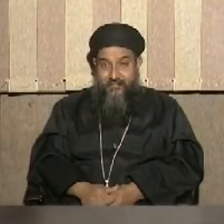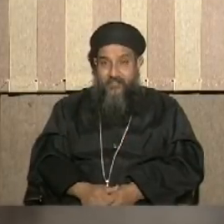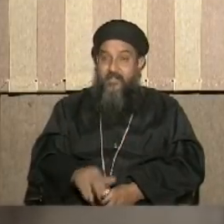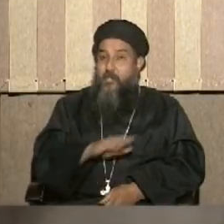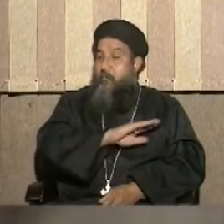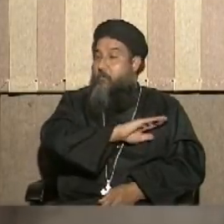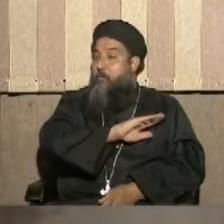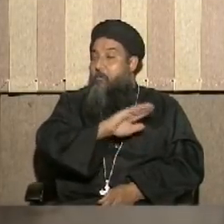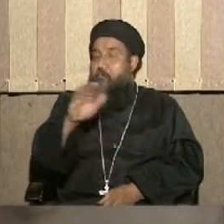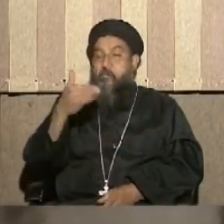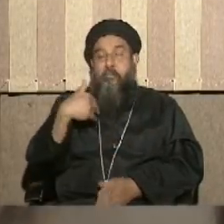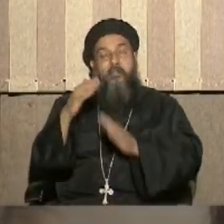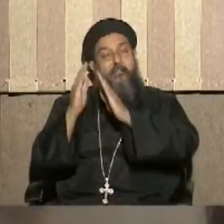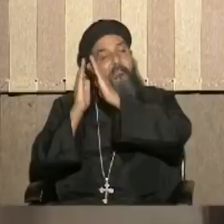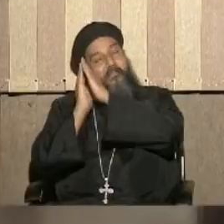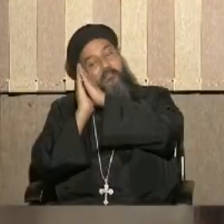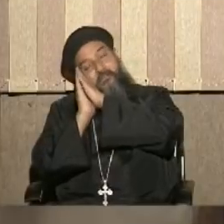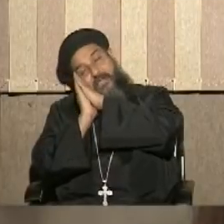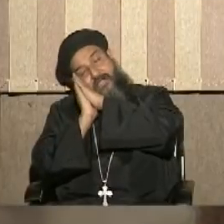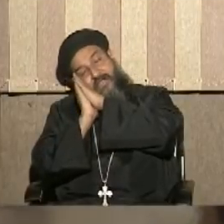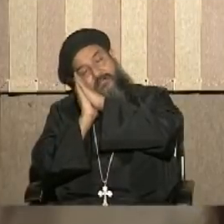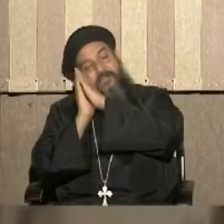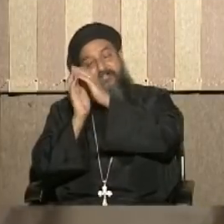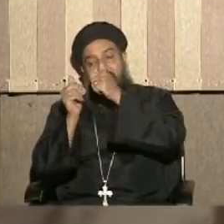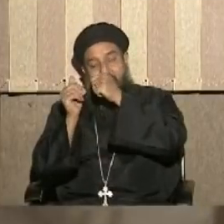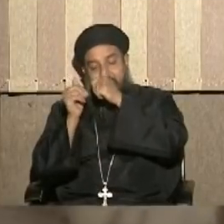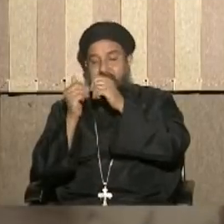ما يبات في يوم